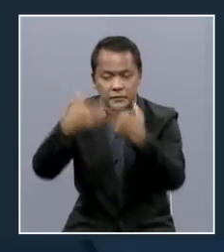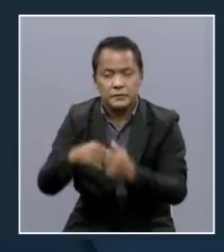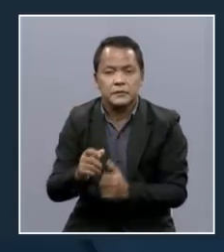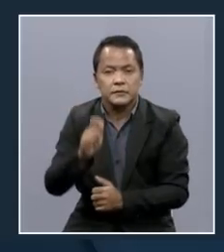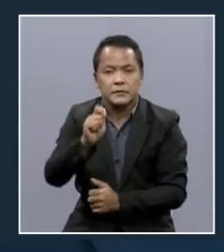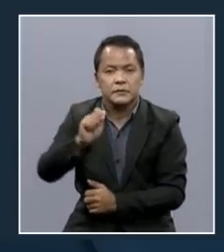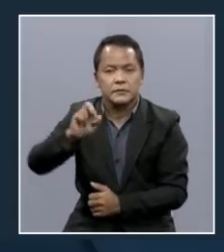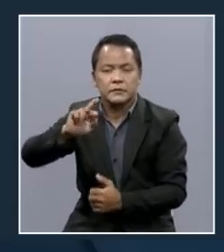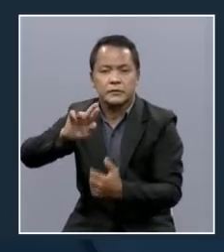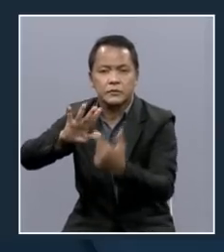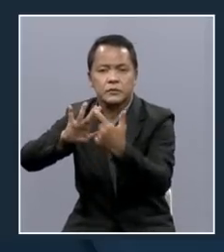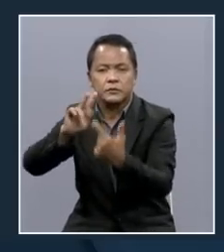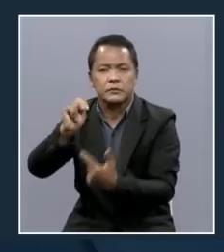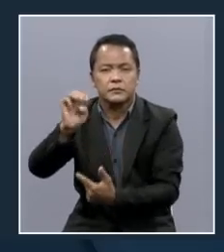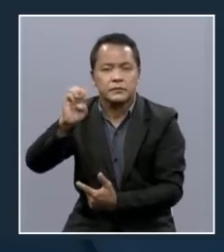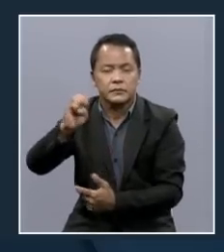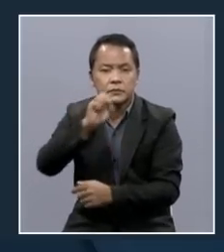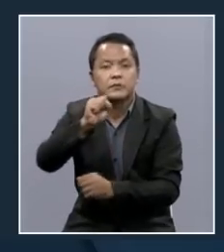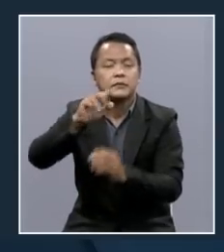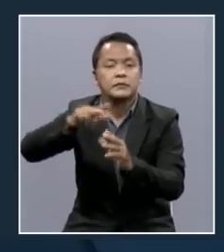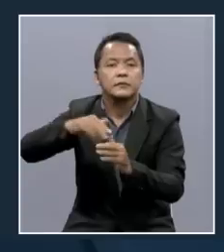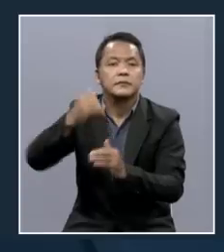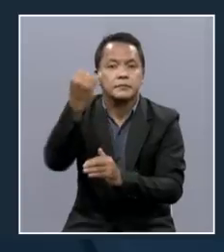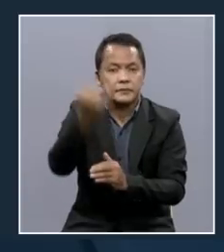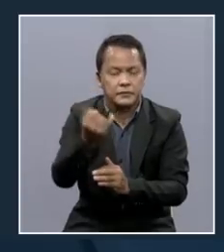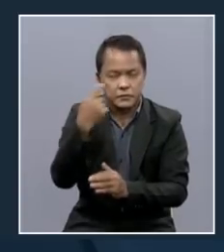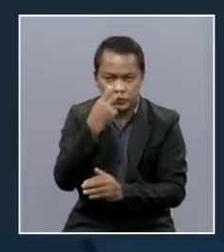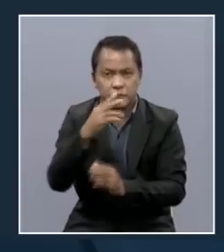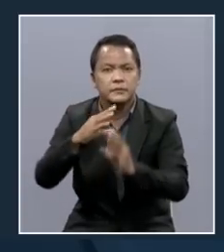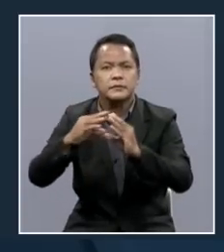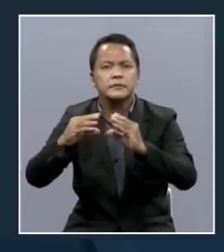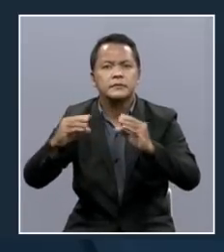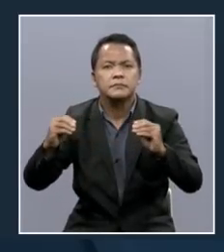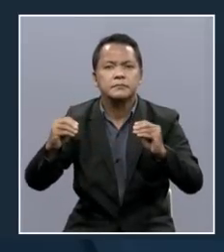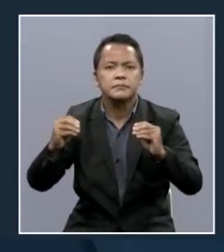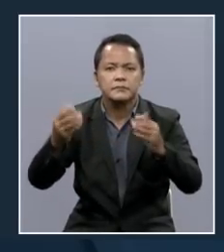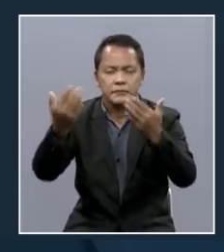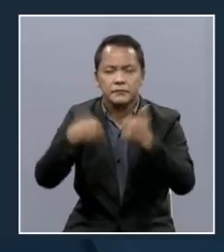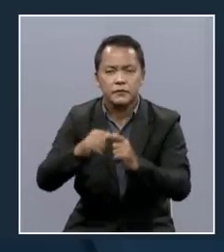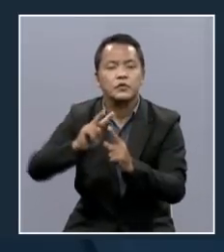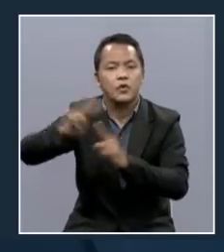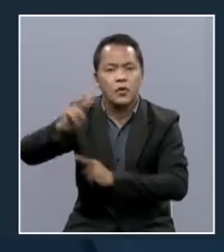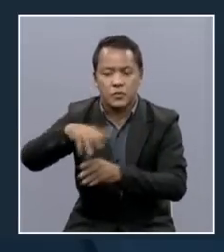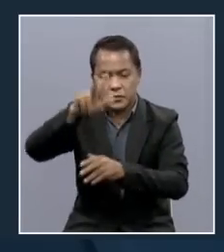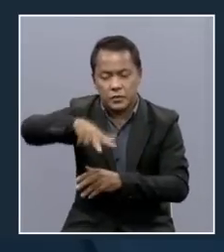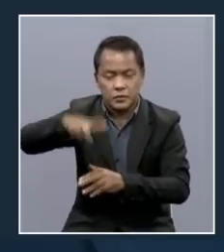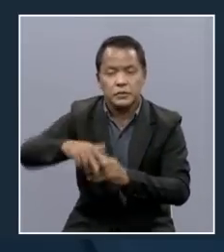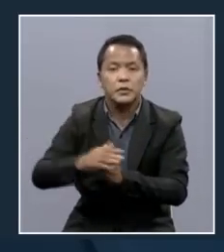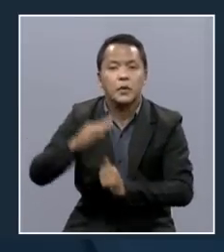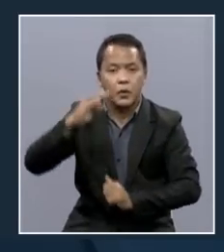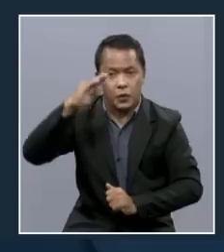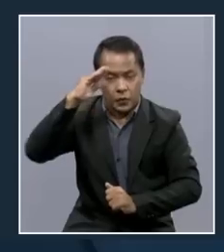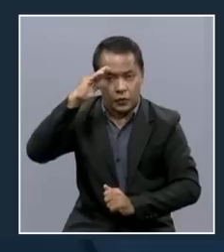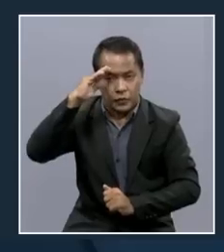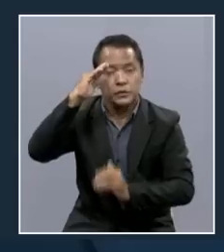อรุณีชำนาญยาอดีตส.สพะเยาหลังจากแพ้ผู้กองก็ดูจะหายหน้าหายตาไปเขต 2ครับเพื่อไทยส่งพลตำรวจตรี